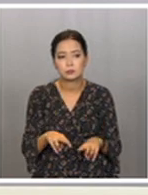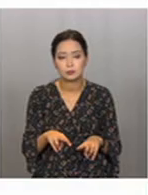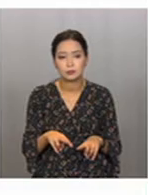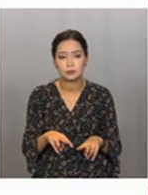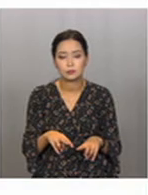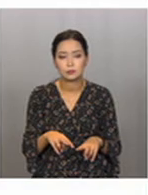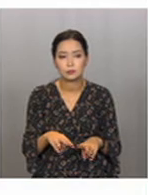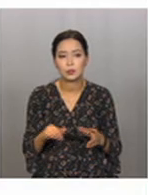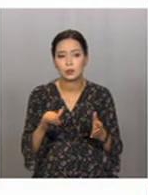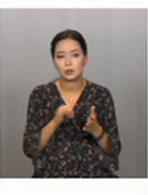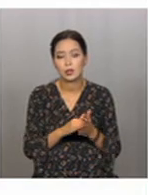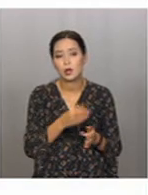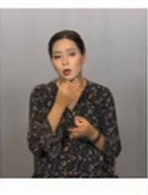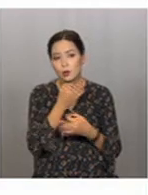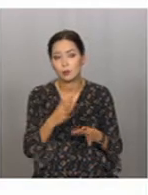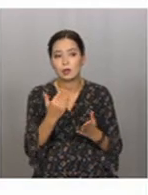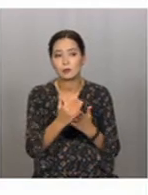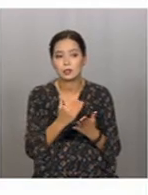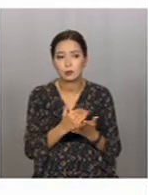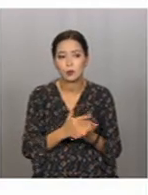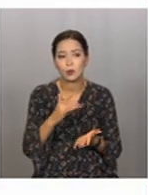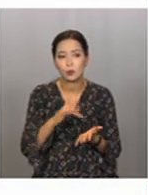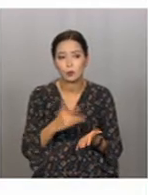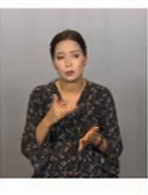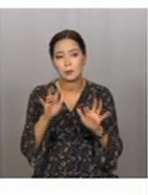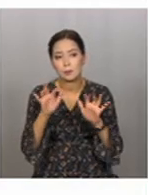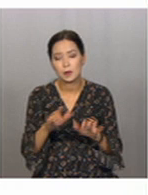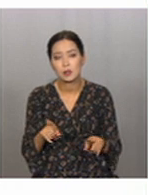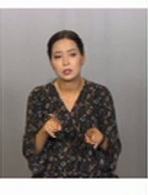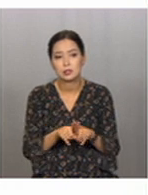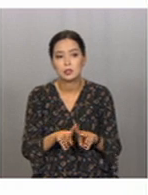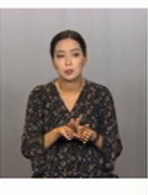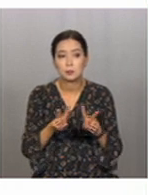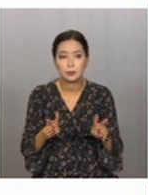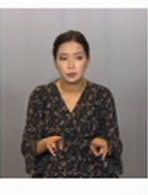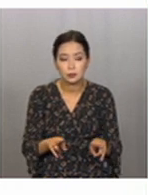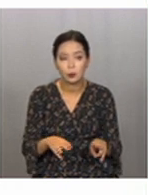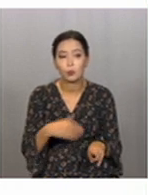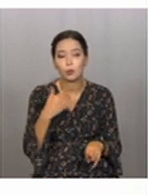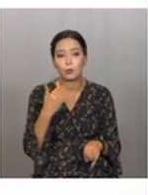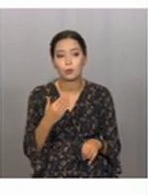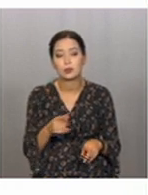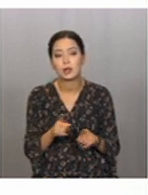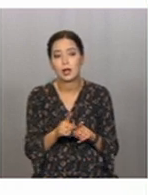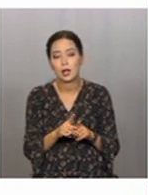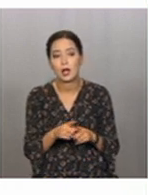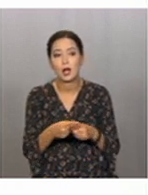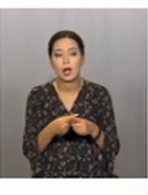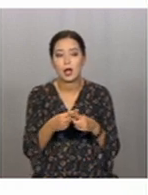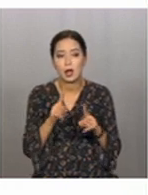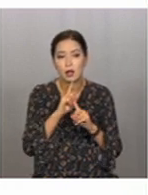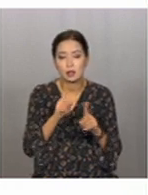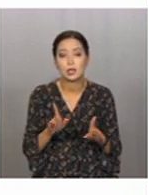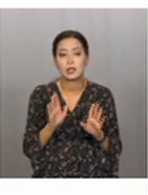арналған. Кез келген бағдарламалау ортасының базалық құралдары бірдей. Оның айырмашылығы тек